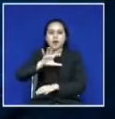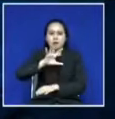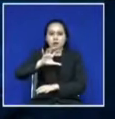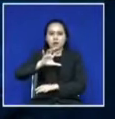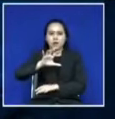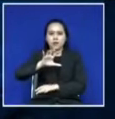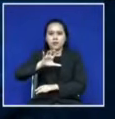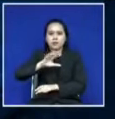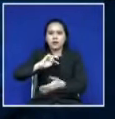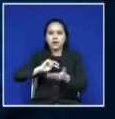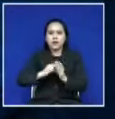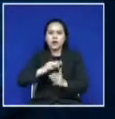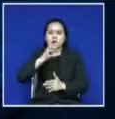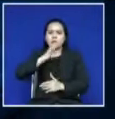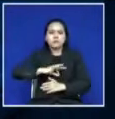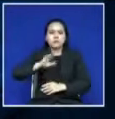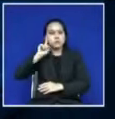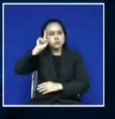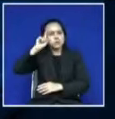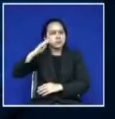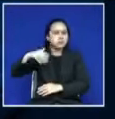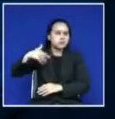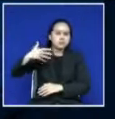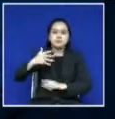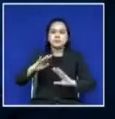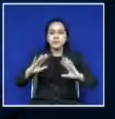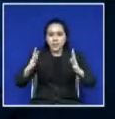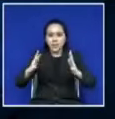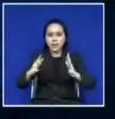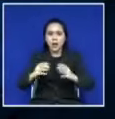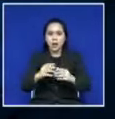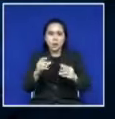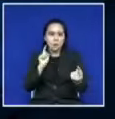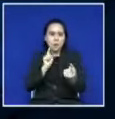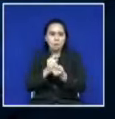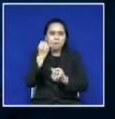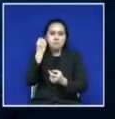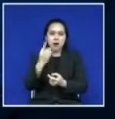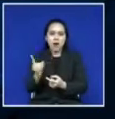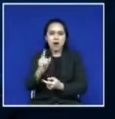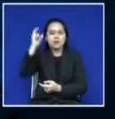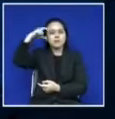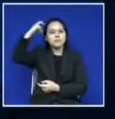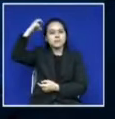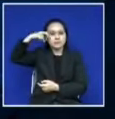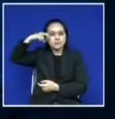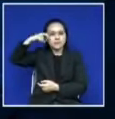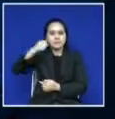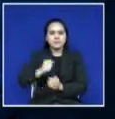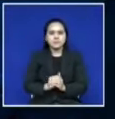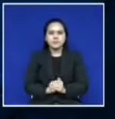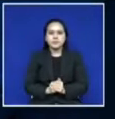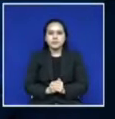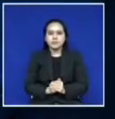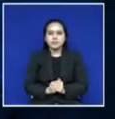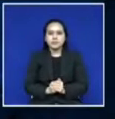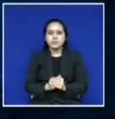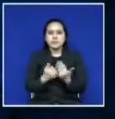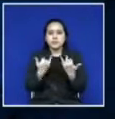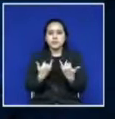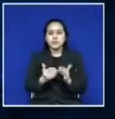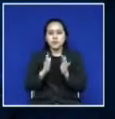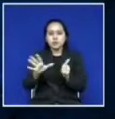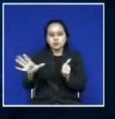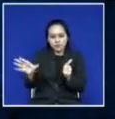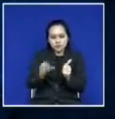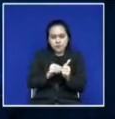แล้วเนี่ยไม่ได้มีอาการอะไรนะครับและส่วนใหญ่เนี่ยเป็นชาวพม่านะครับขณะนี้เนี่ยเรามีผู้ป่วยนะฮะที่มีอาการและอยู่โรงพยาบาล